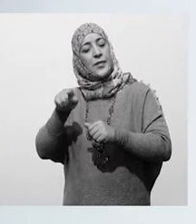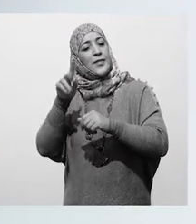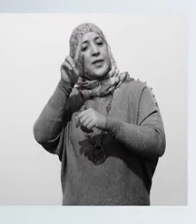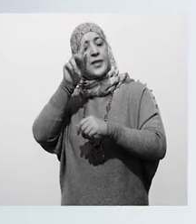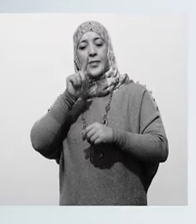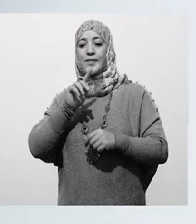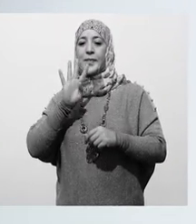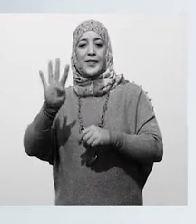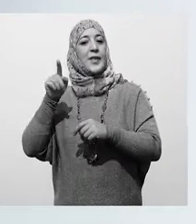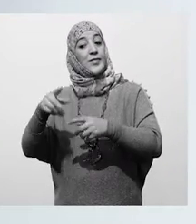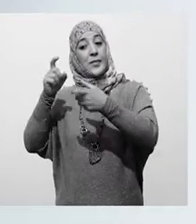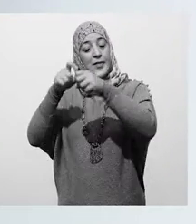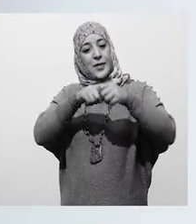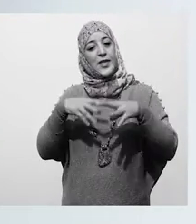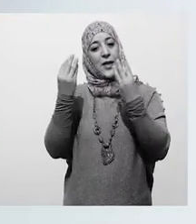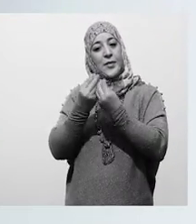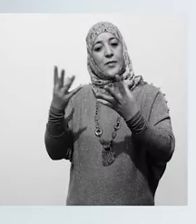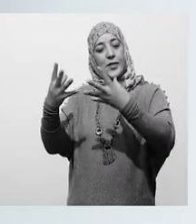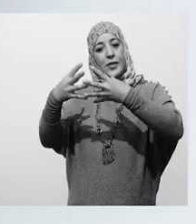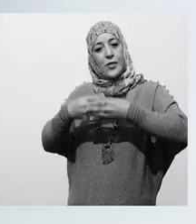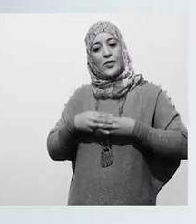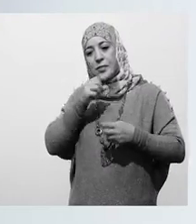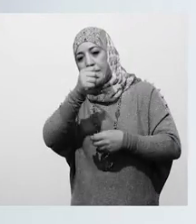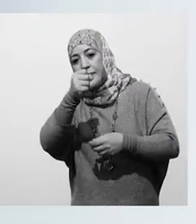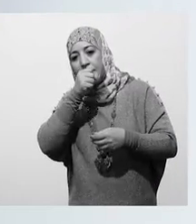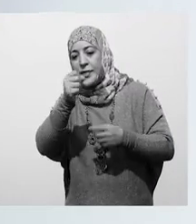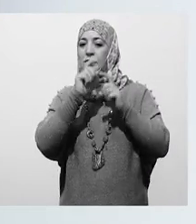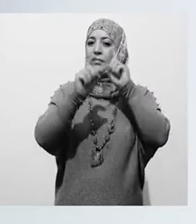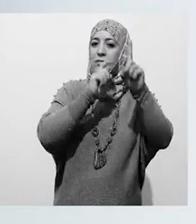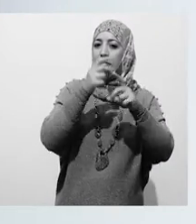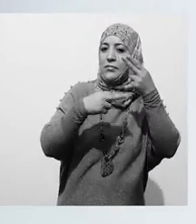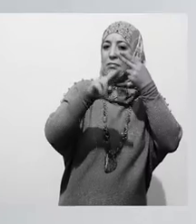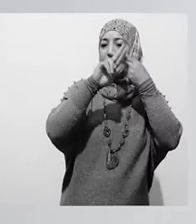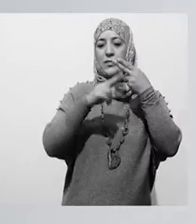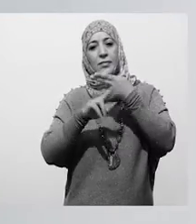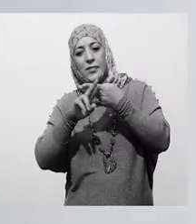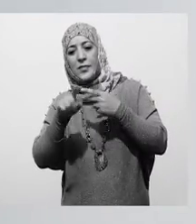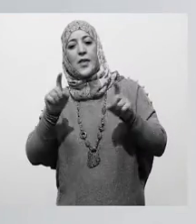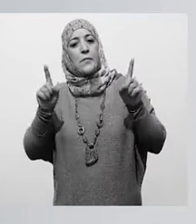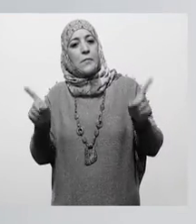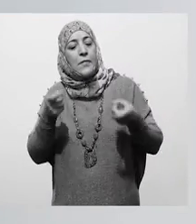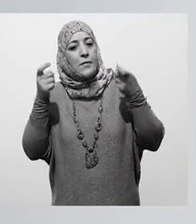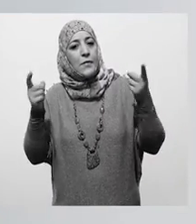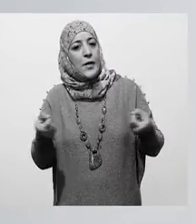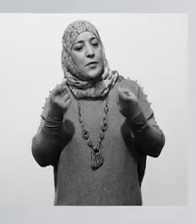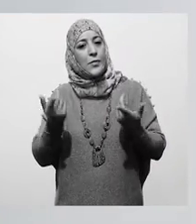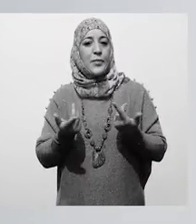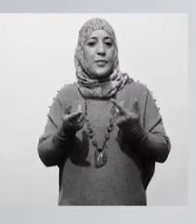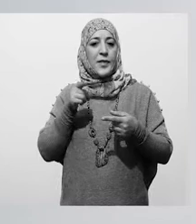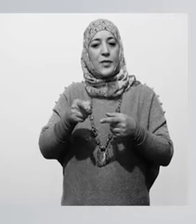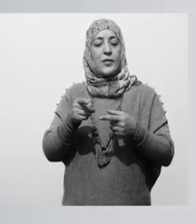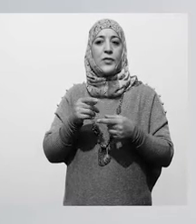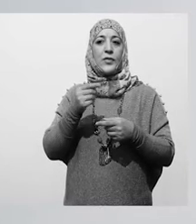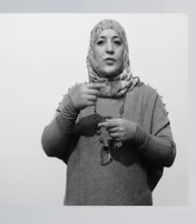tu peux participer avec nous, de faire des interviews. On a fait une formation en